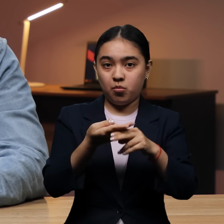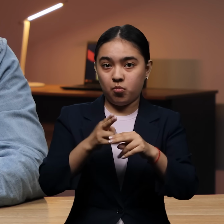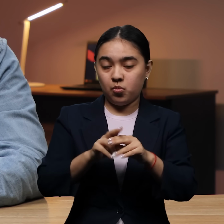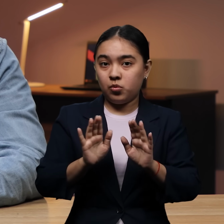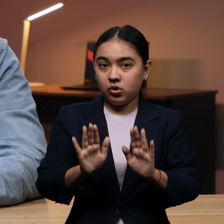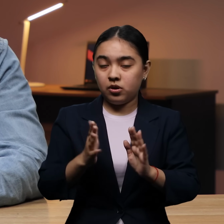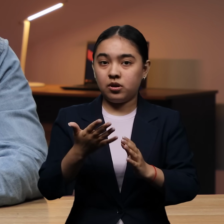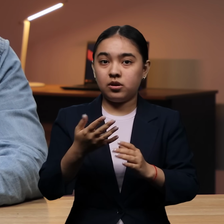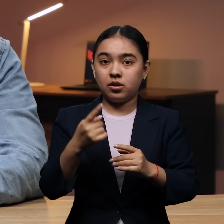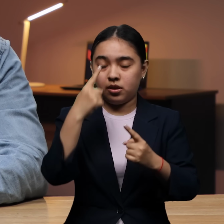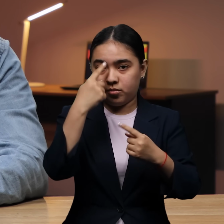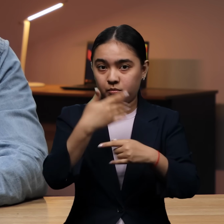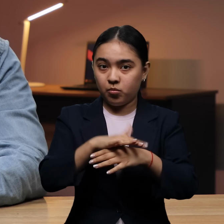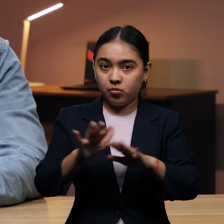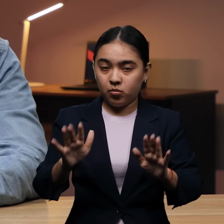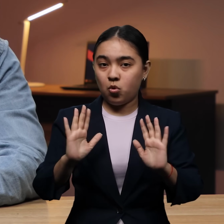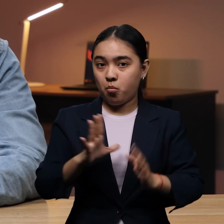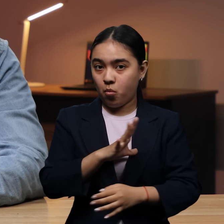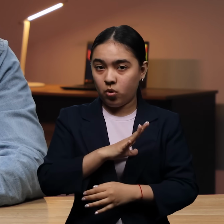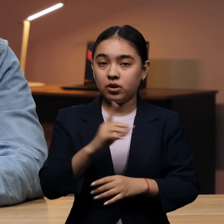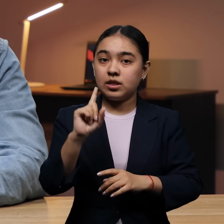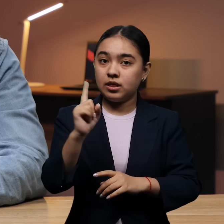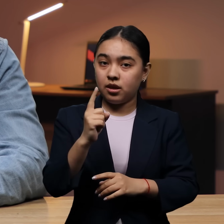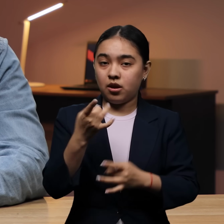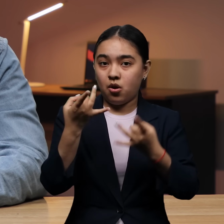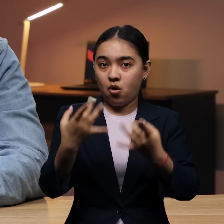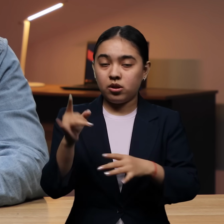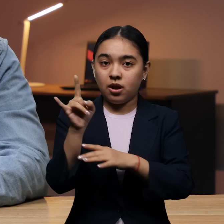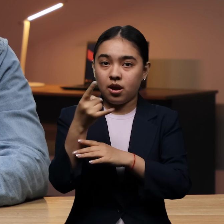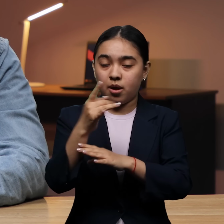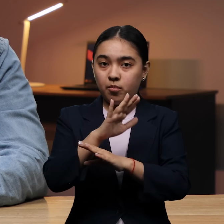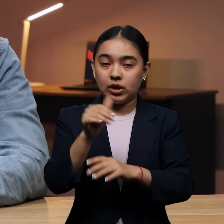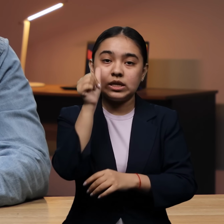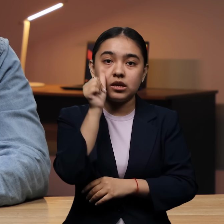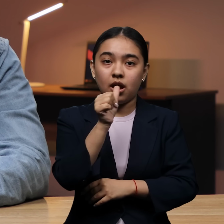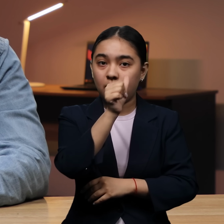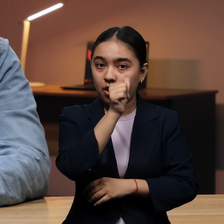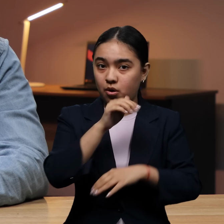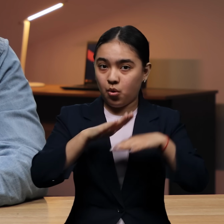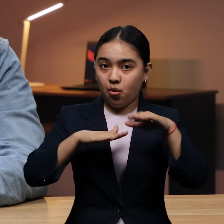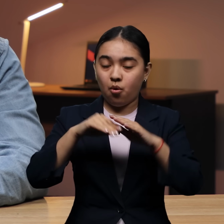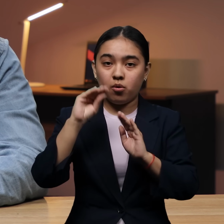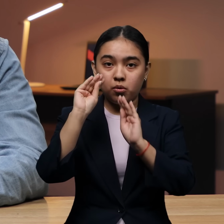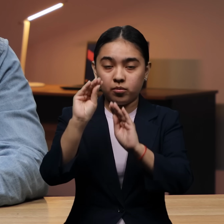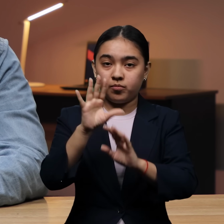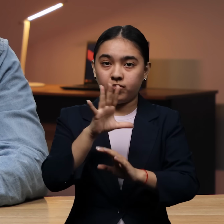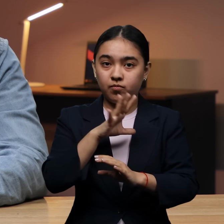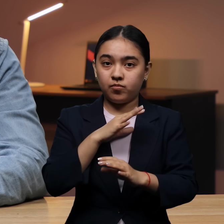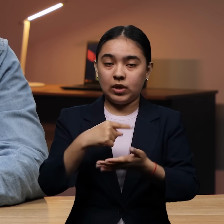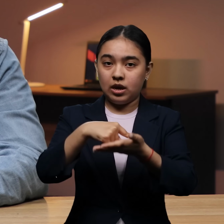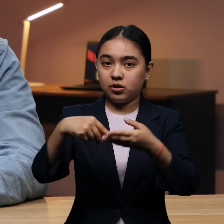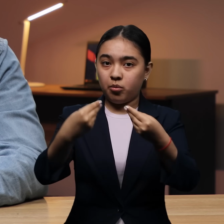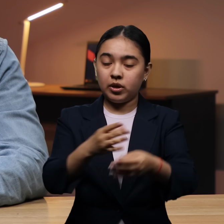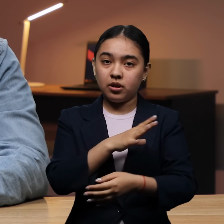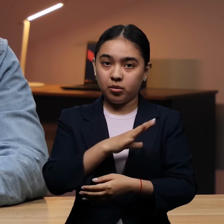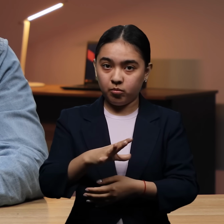esa go'yoki anglashilmovchilik bo'lgan. Lekin nega oddiy kamera emas, yashirin qo'lbola kamera o'rnatilgani bo'yicha tayinli